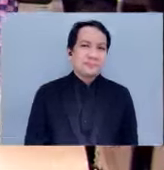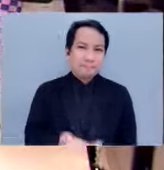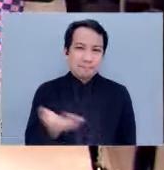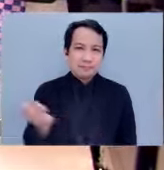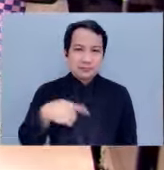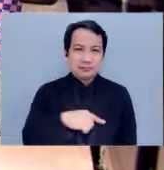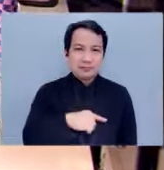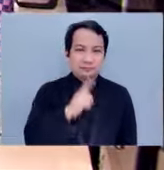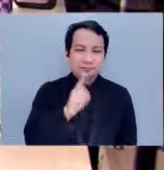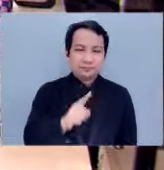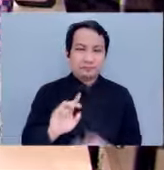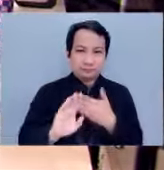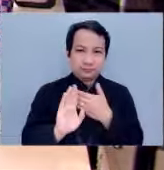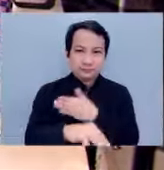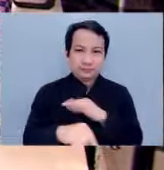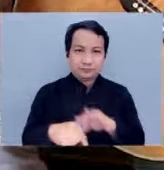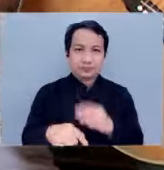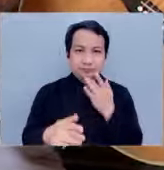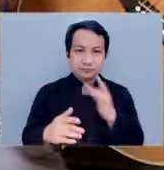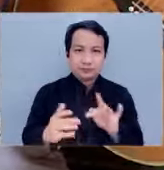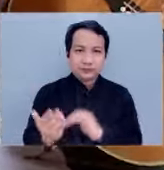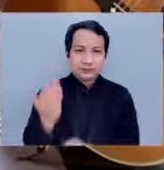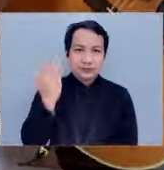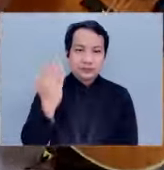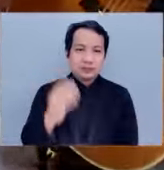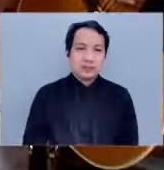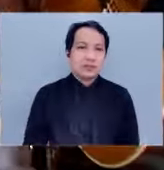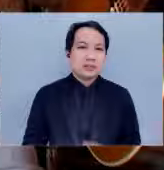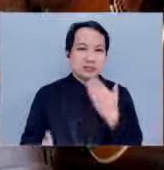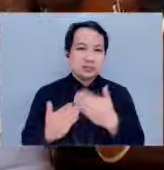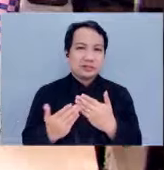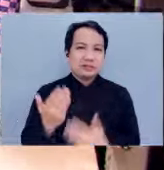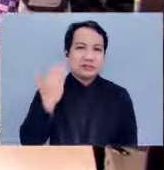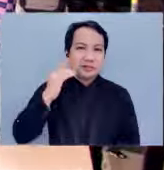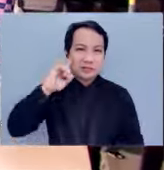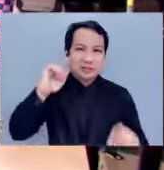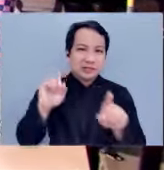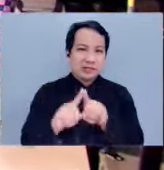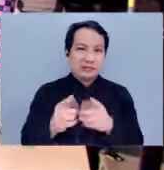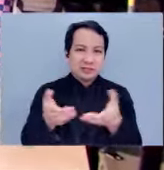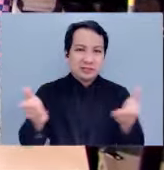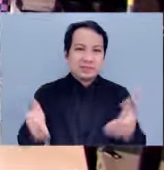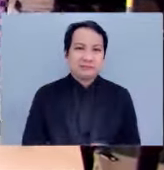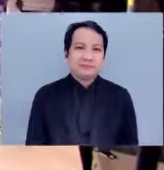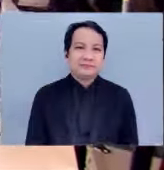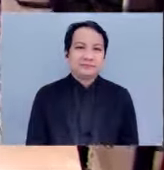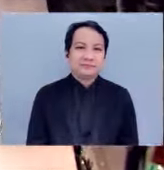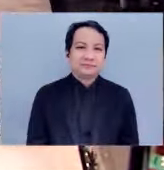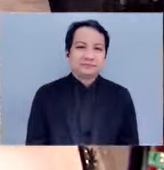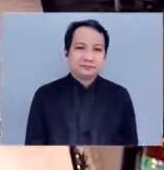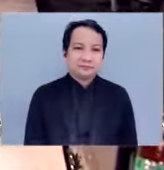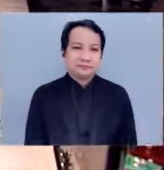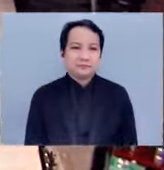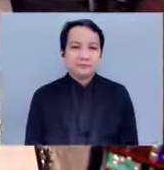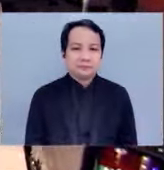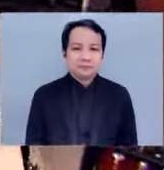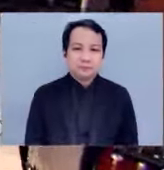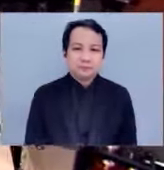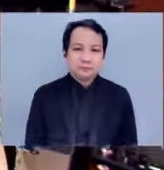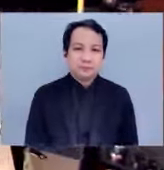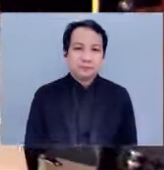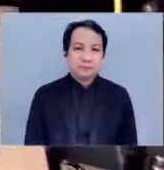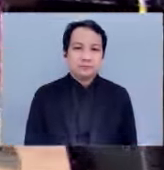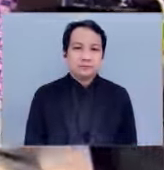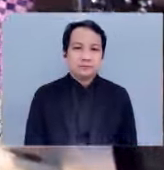kapatid. Magbabalik ang inyong paboritong kasalo sa umaga. Good morning, kapatid! You made me